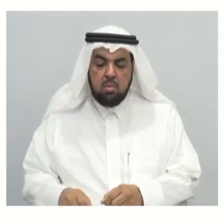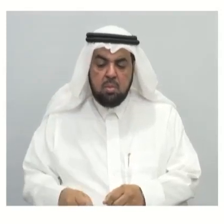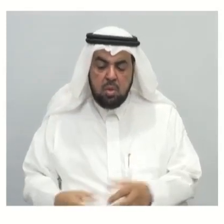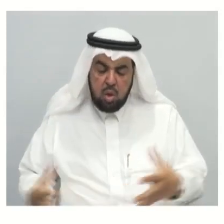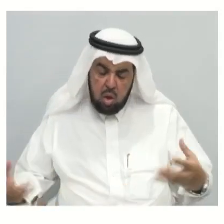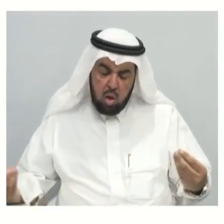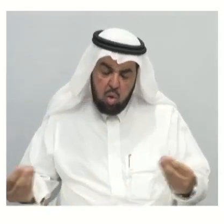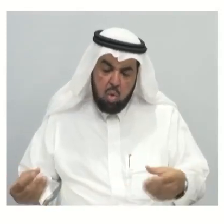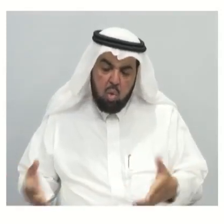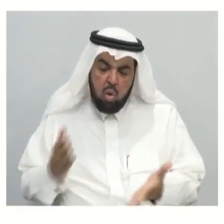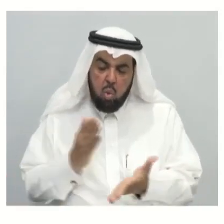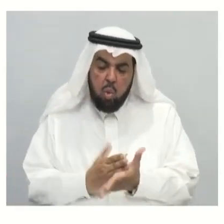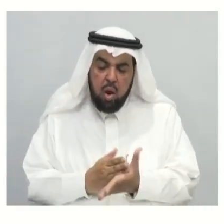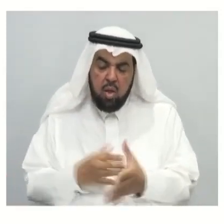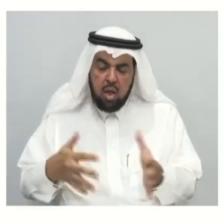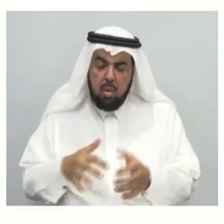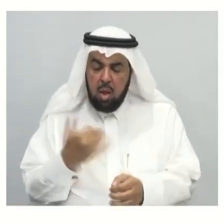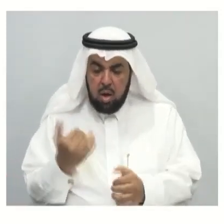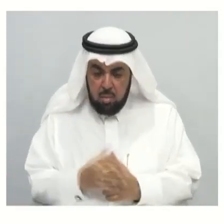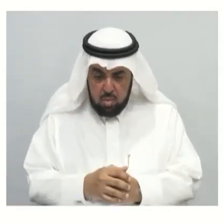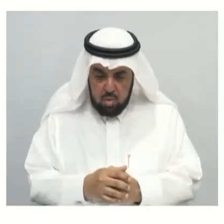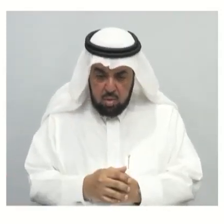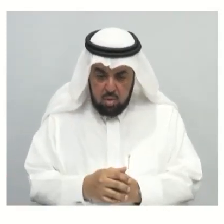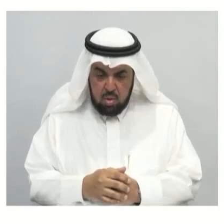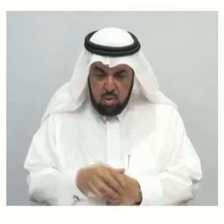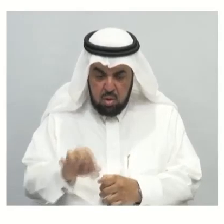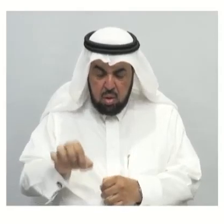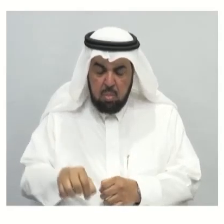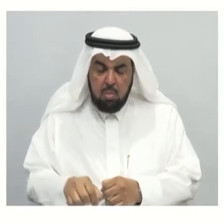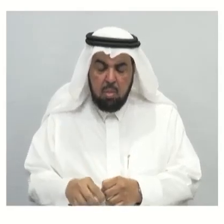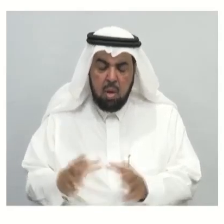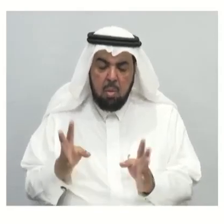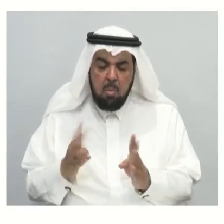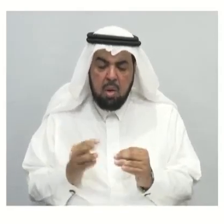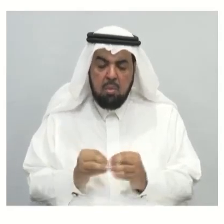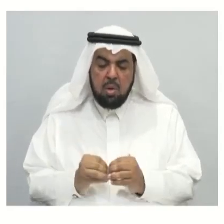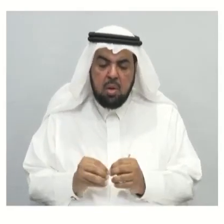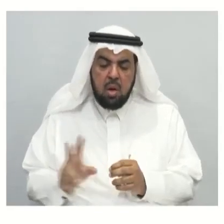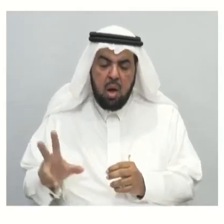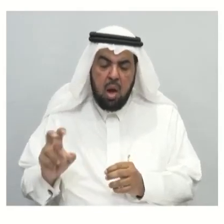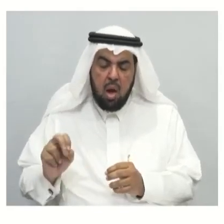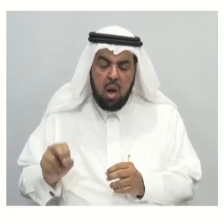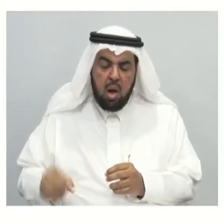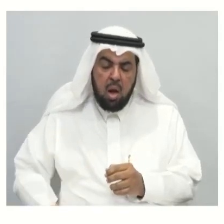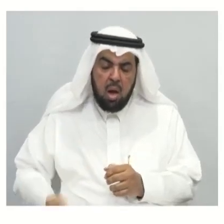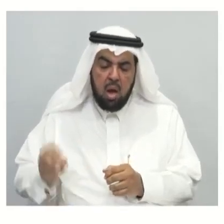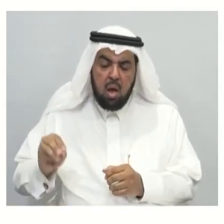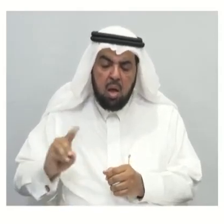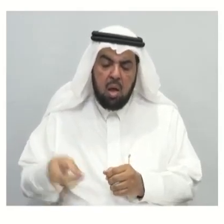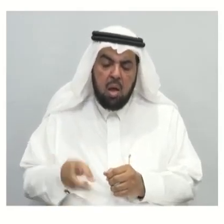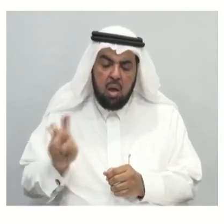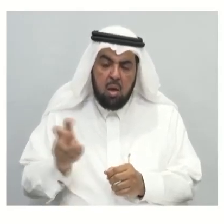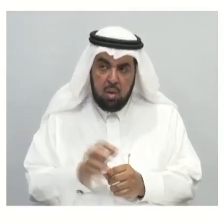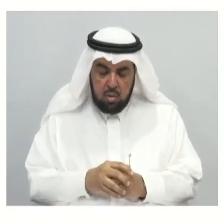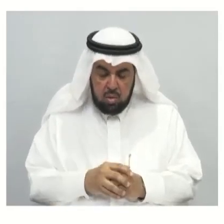عضويه الجامعه العربيه التي تتخذ من ماذا من خلال الصوره السابقه التي شاهدناها لمبنى